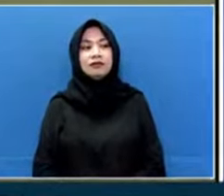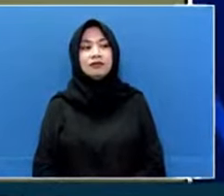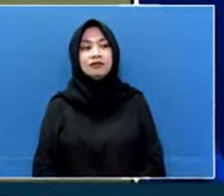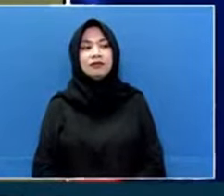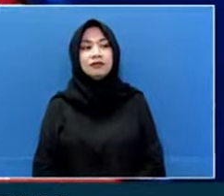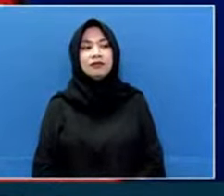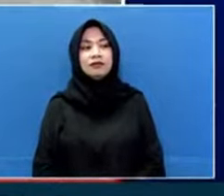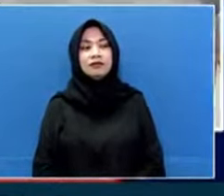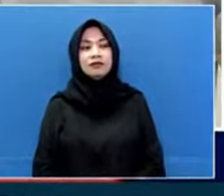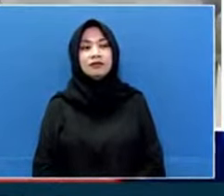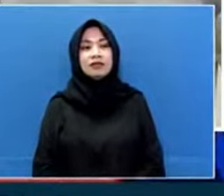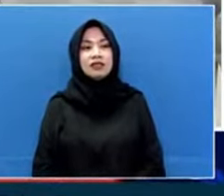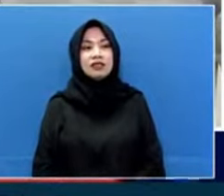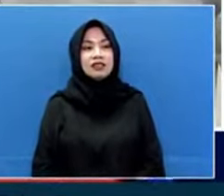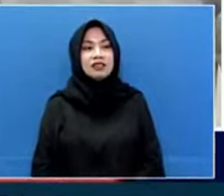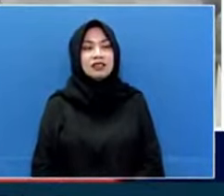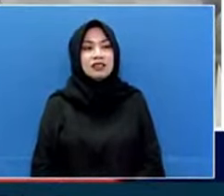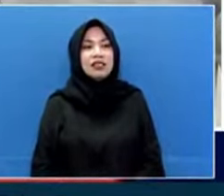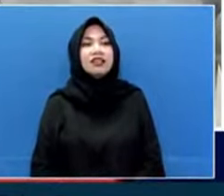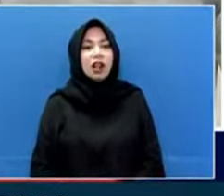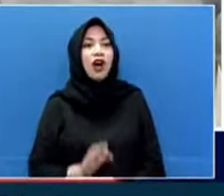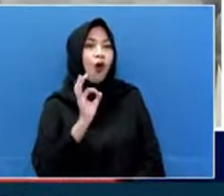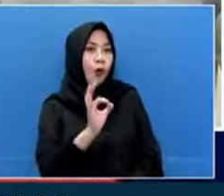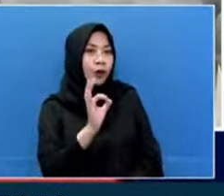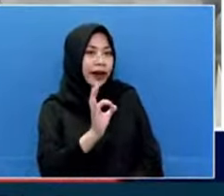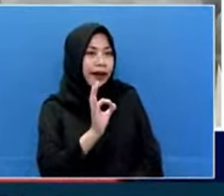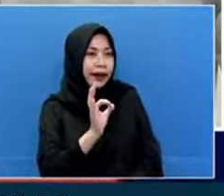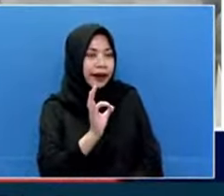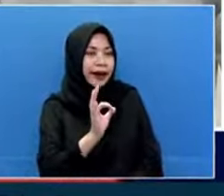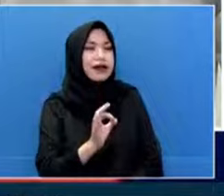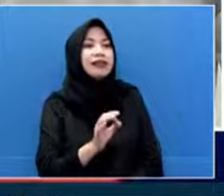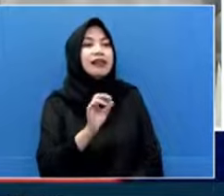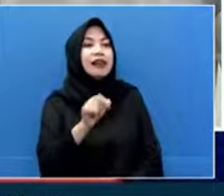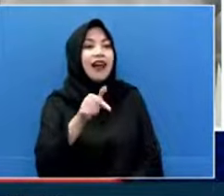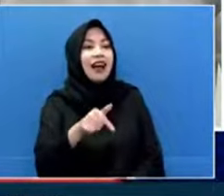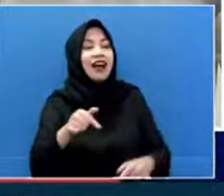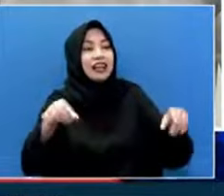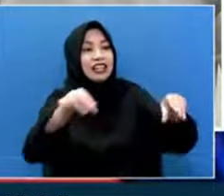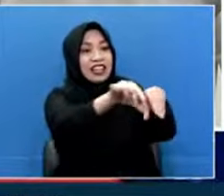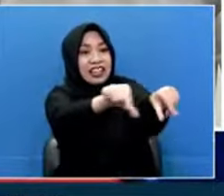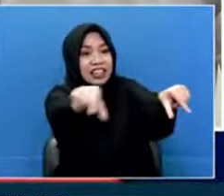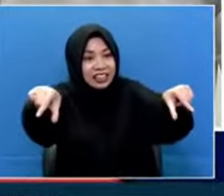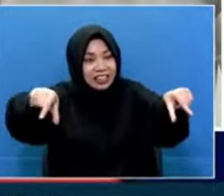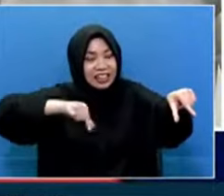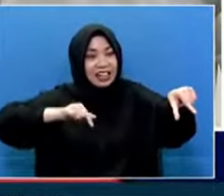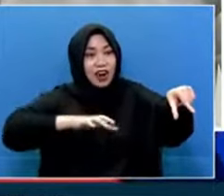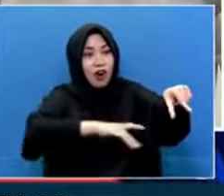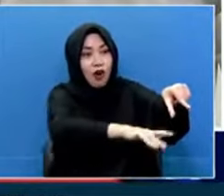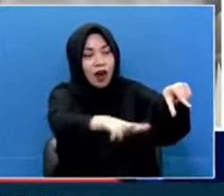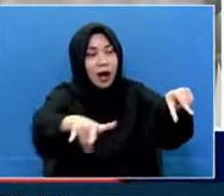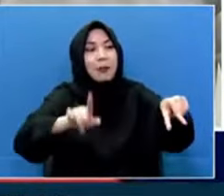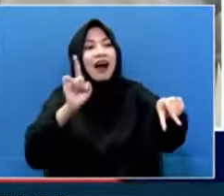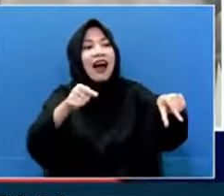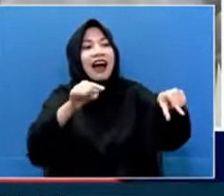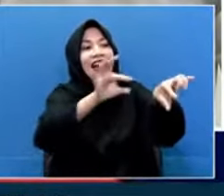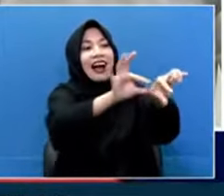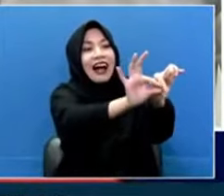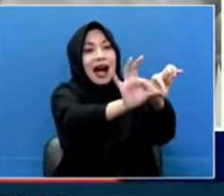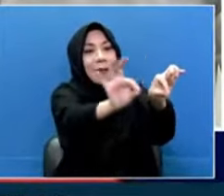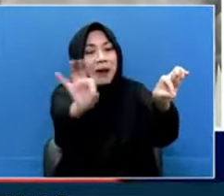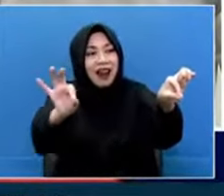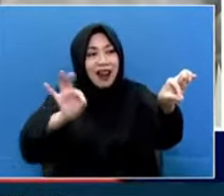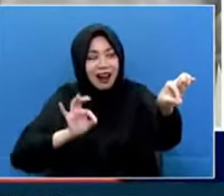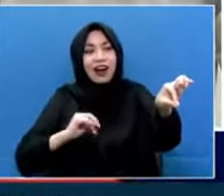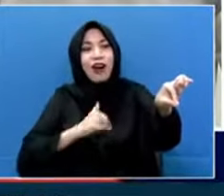lokasi kejadian ini kan memang nampaknya ada satu yang terbentang ya Pak ya ini ya yang kemudian sempat digapai oleh korban